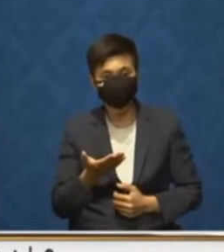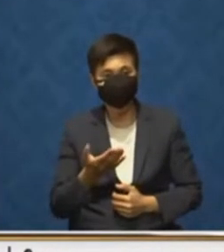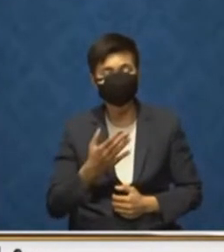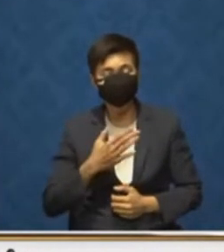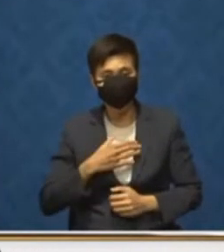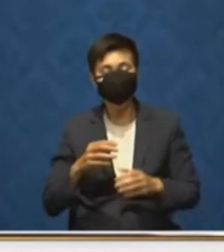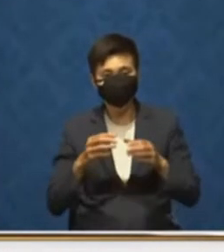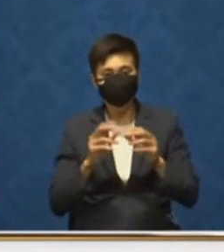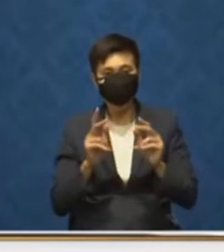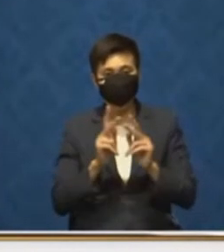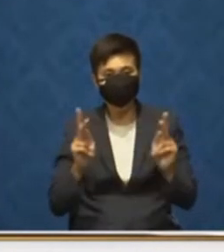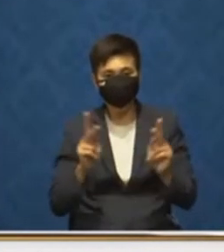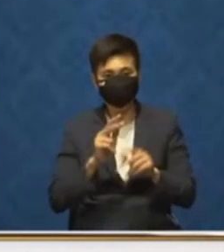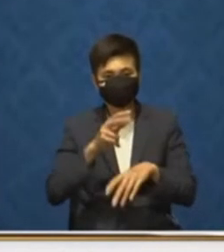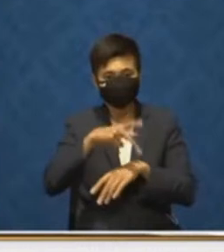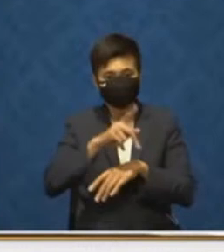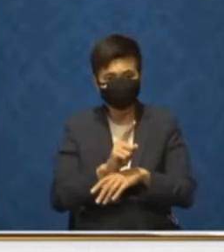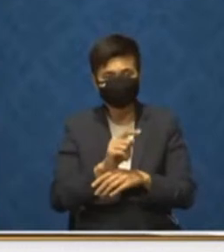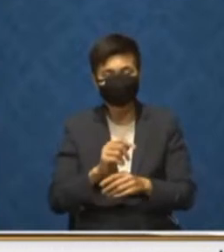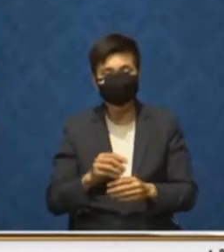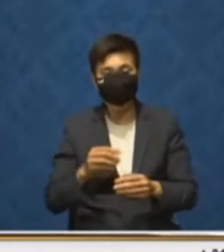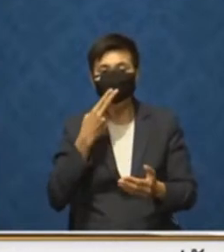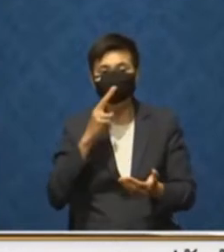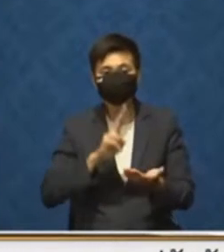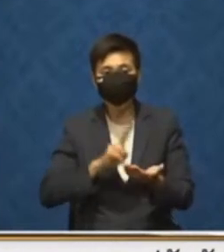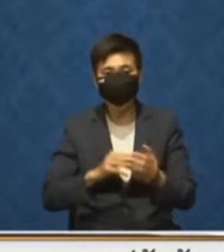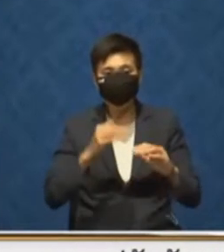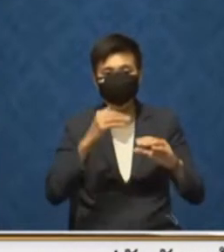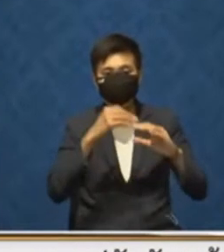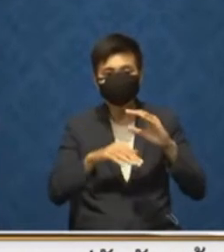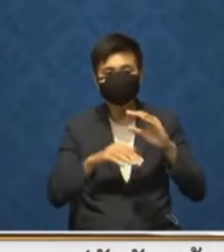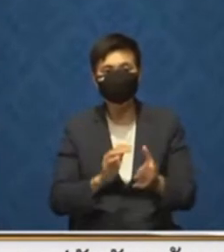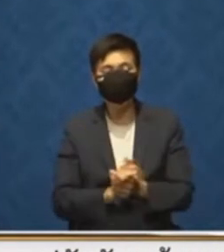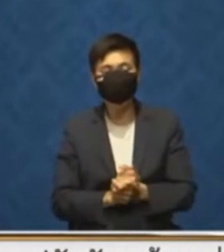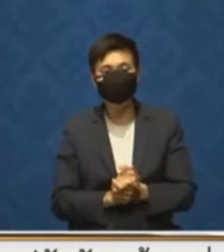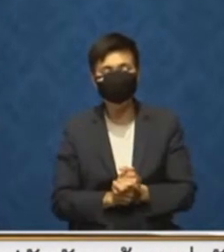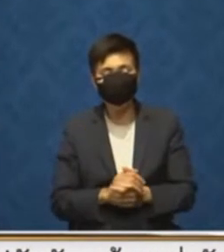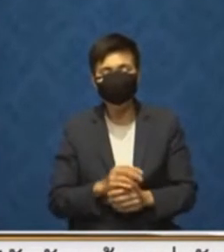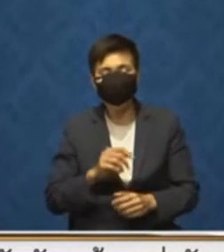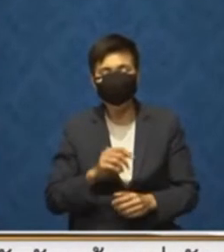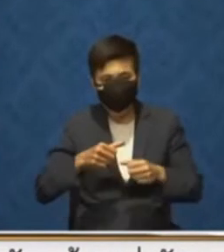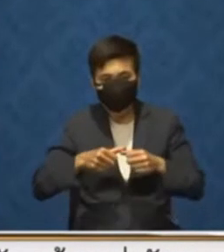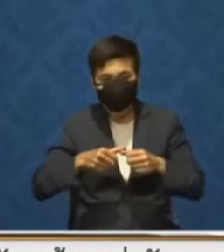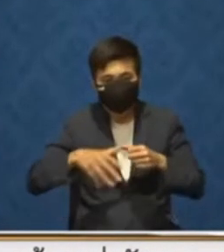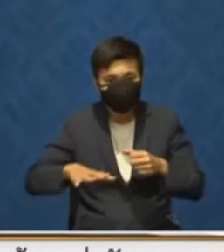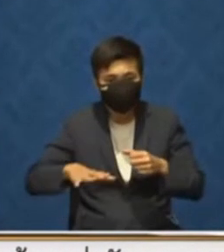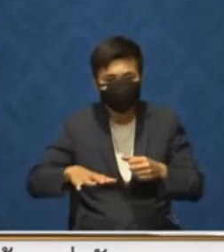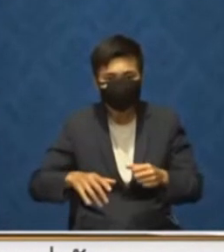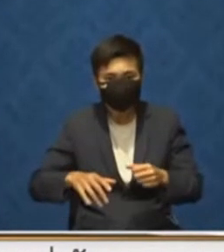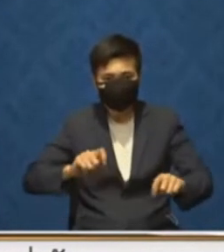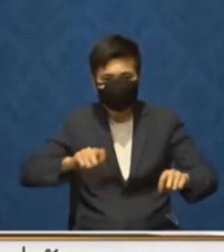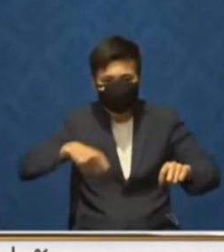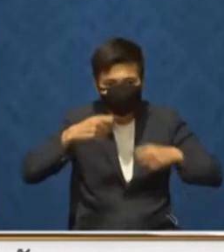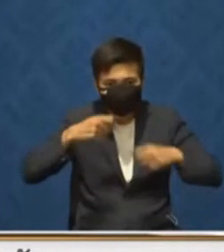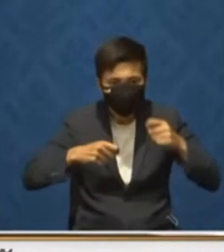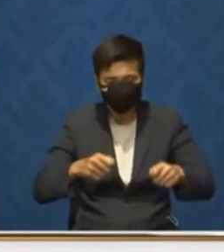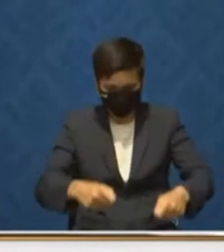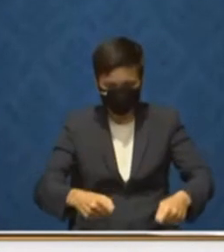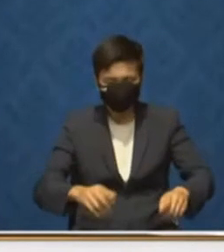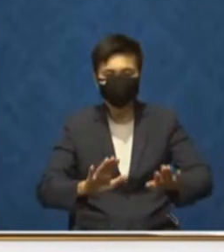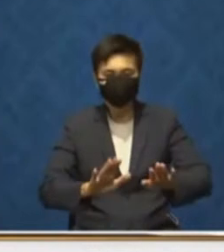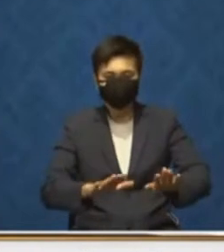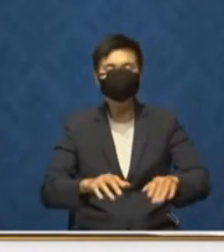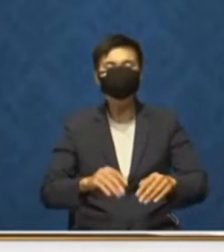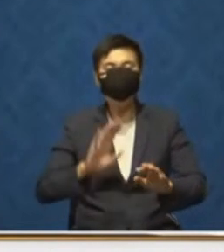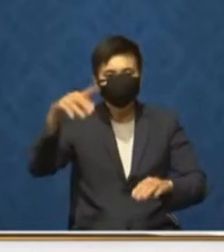กรรมาธิการทำจดหมายถึงท่านนายกรัฐมนตรีท่านนายกอยู่ไหมครับถ้าไปอยู่บางช้อนก่อนแล้วฟังจิรายุหน่อยอภิปรายแบบนี้มา